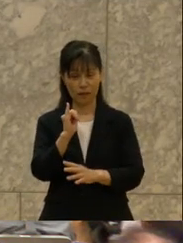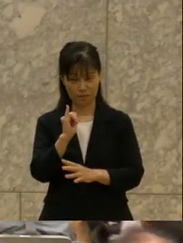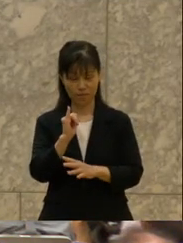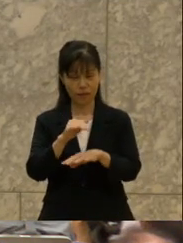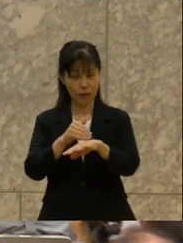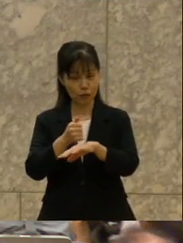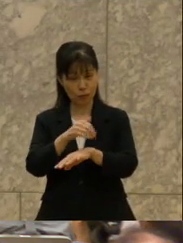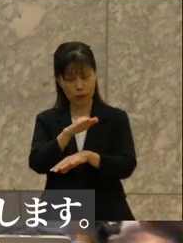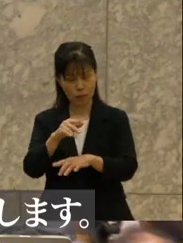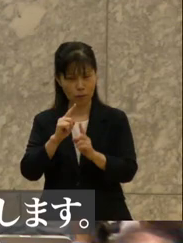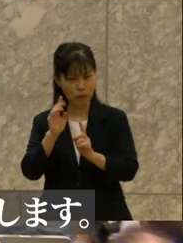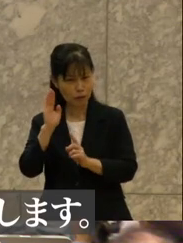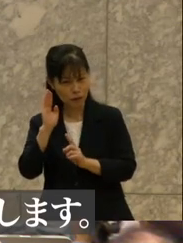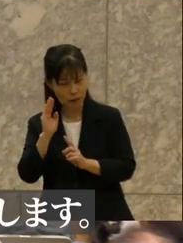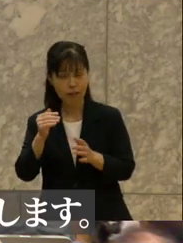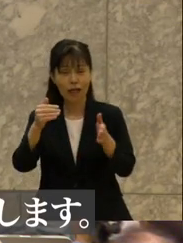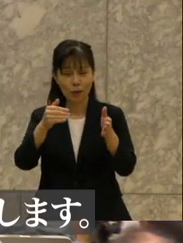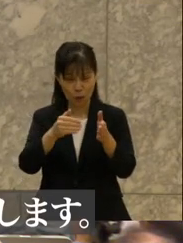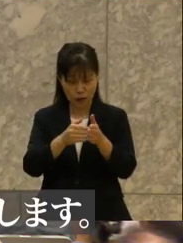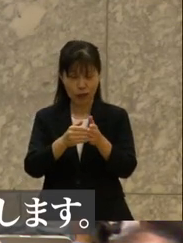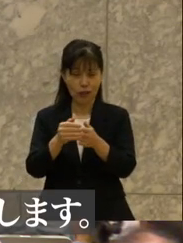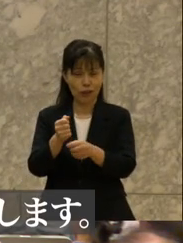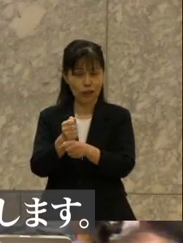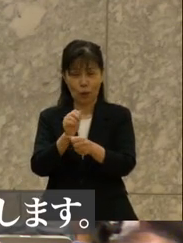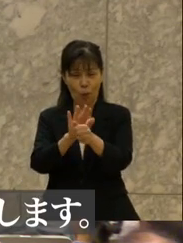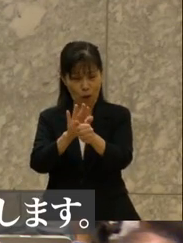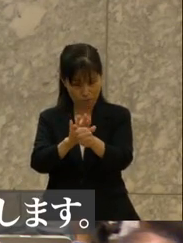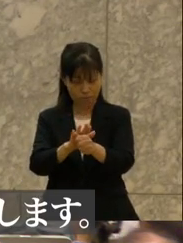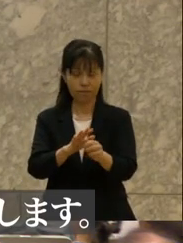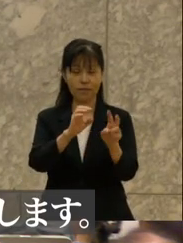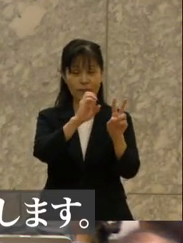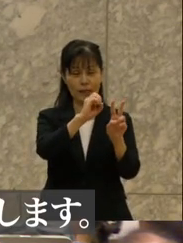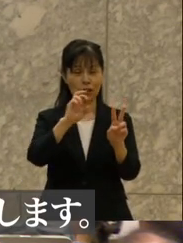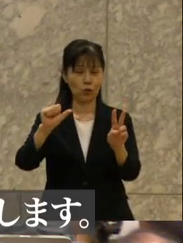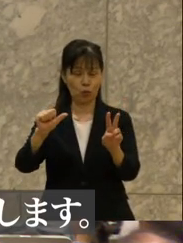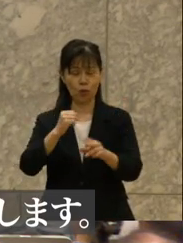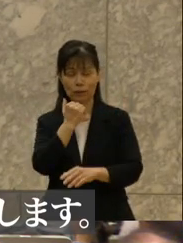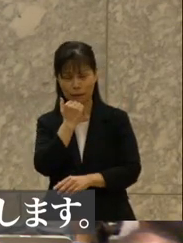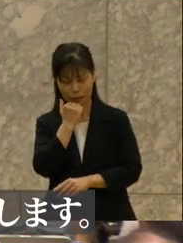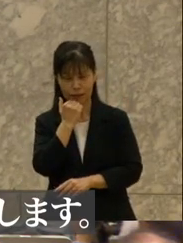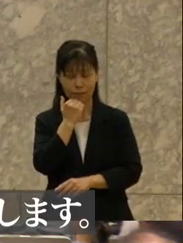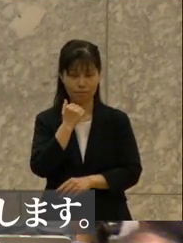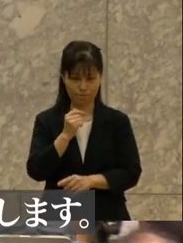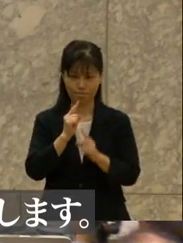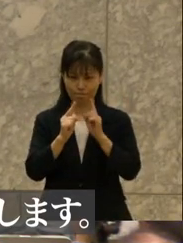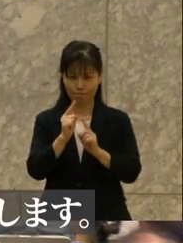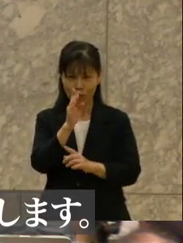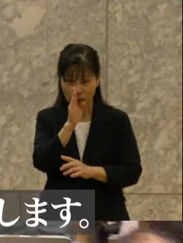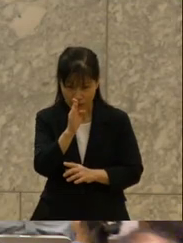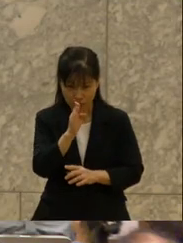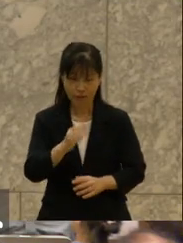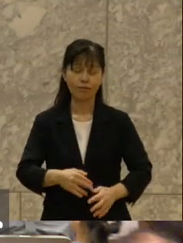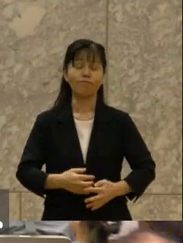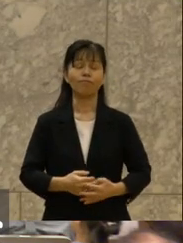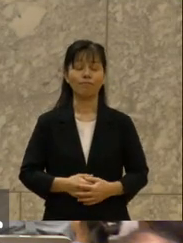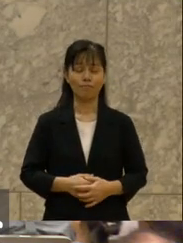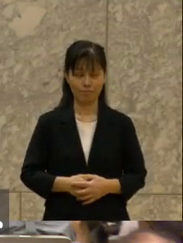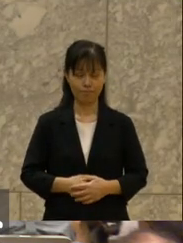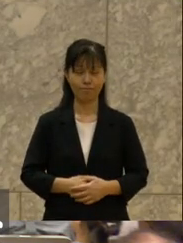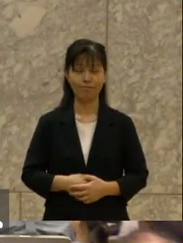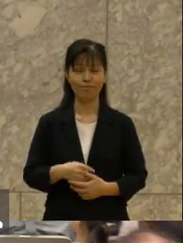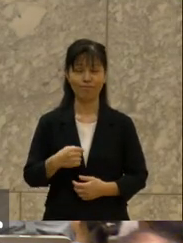の皆さんはいろいろお話聞いてきましたが最後の激励そして2025年の期待皆様へとメッセージを一言お願いします